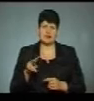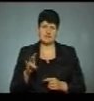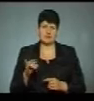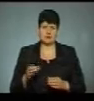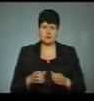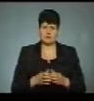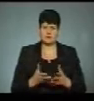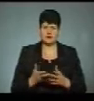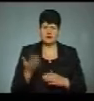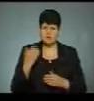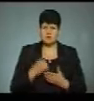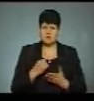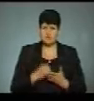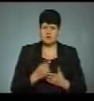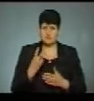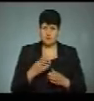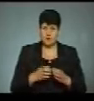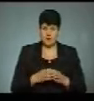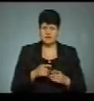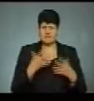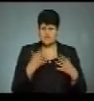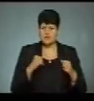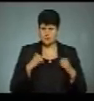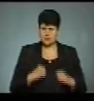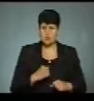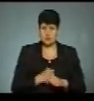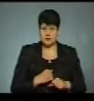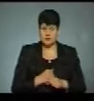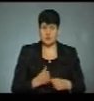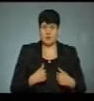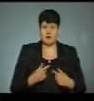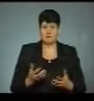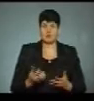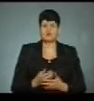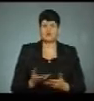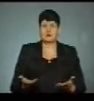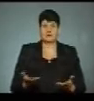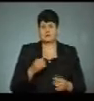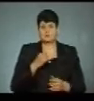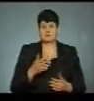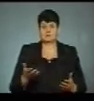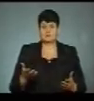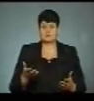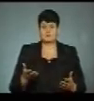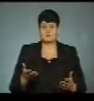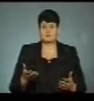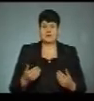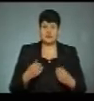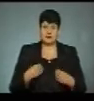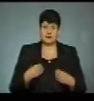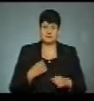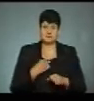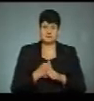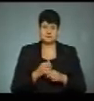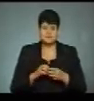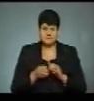час затверджували ще дві громади, ті вже спокійно діють, а нам виходить, що не дієспособні. То нам вставляли палки в